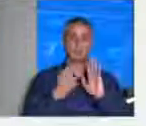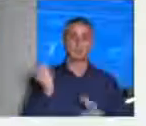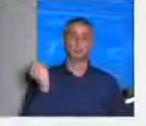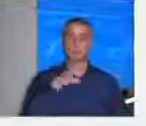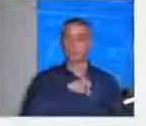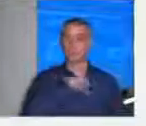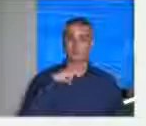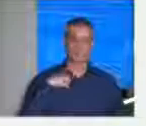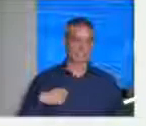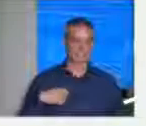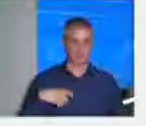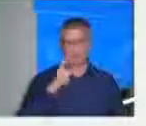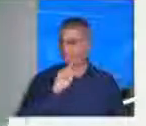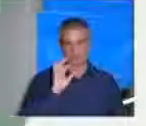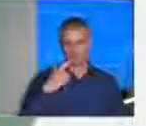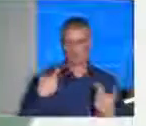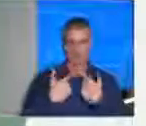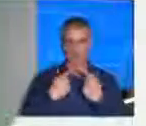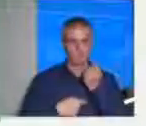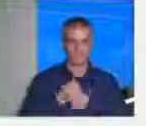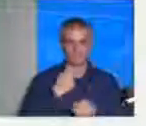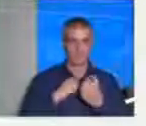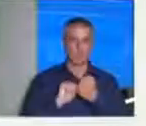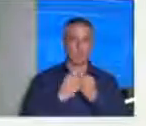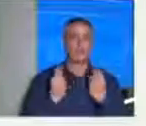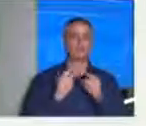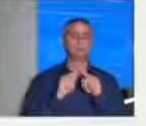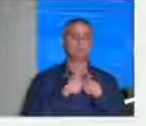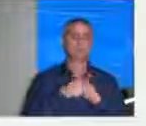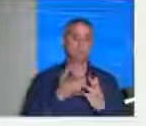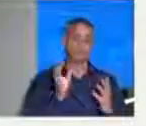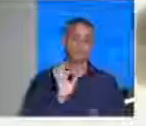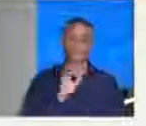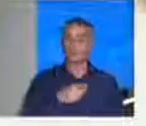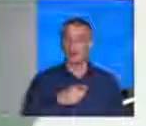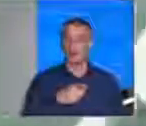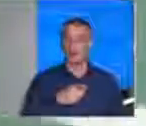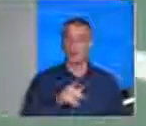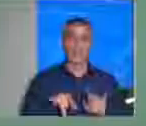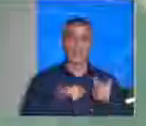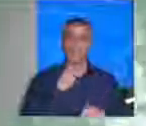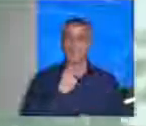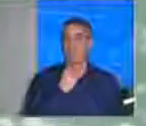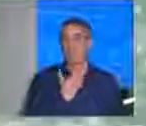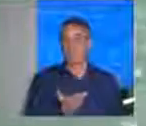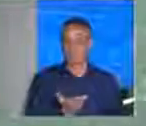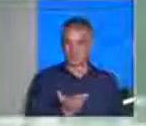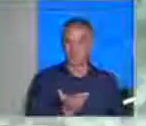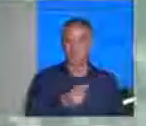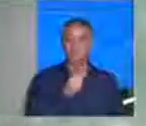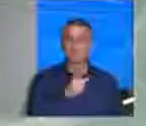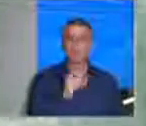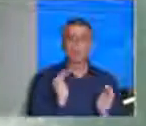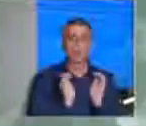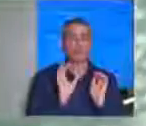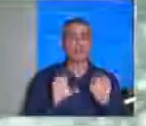שמגיעות מסין, אבל לא של מלחמות סחר ודברים מהסוג הזה, אלא של החיות הנחמדות האלה. זה